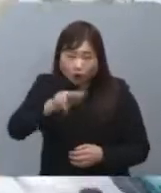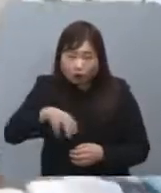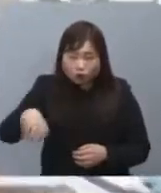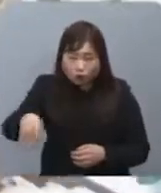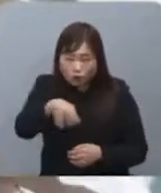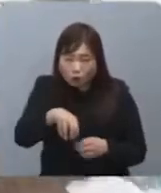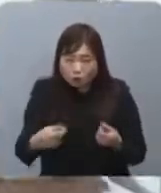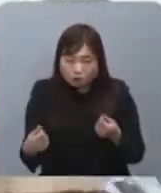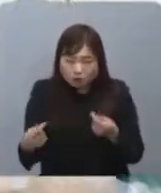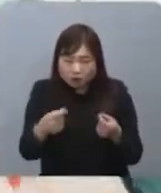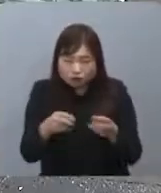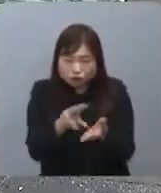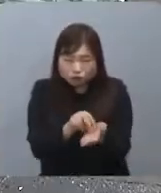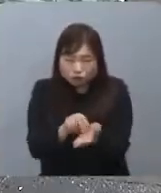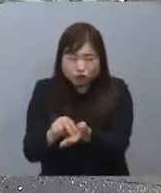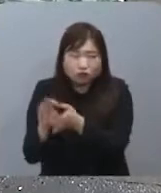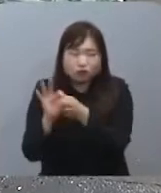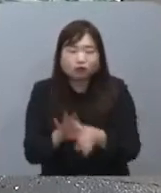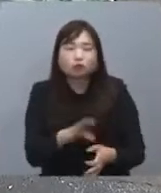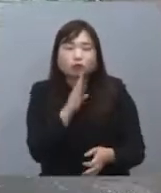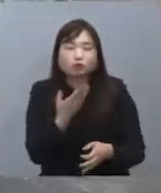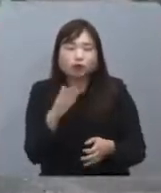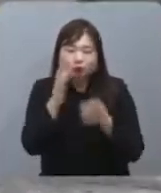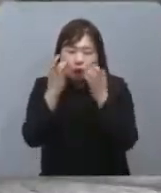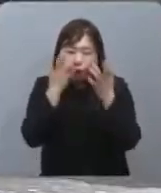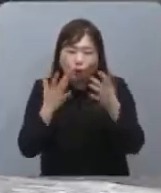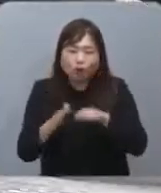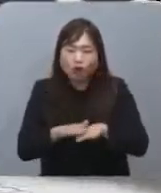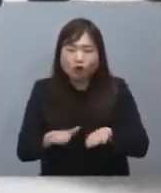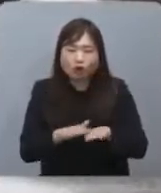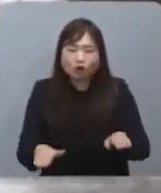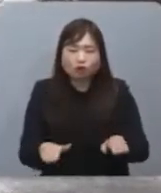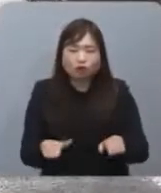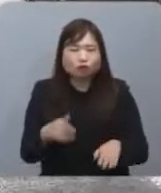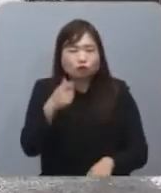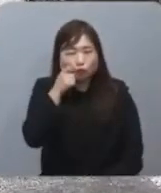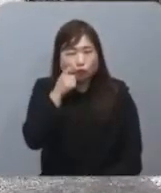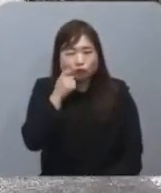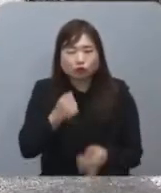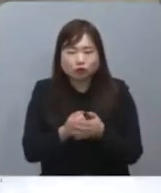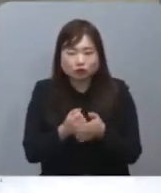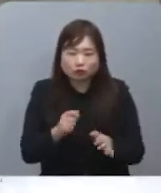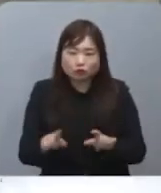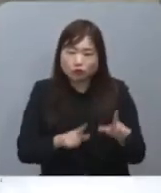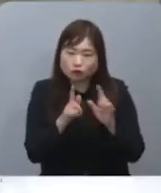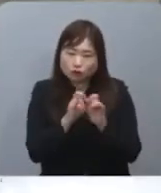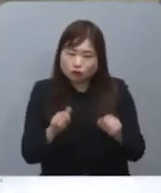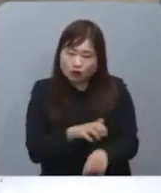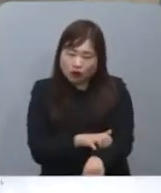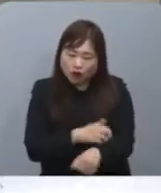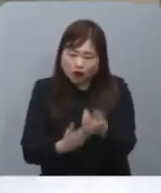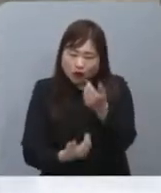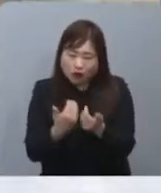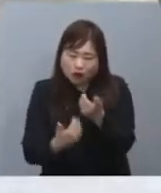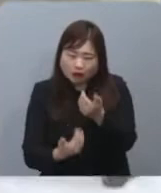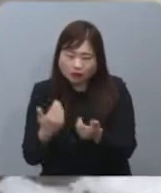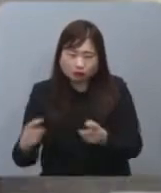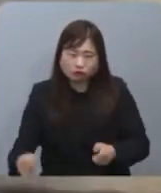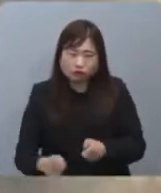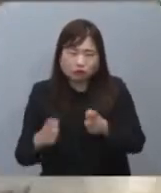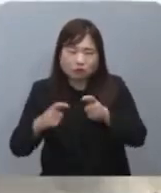비슷한 분쟁이 잇따르고 있지만 뚜렷한 해결책이 없어 주민들의 불편과 갈등만 커지고 있습니다